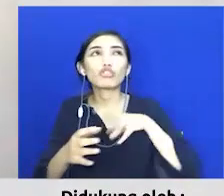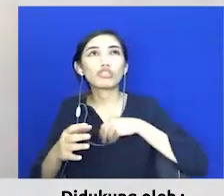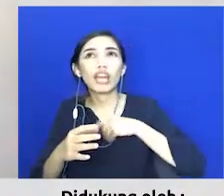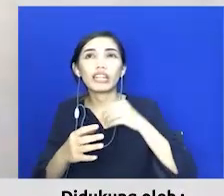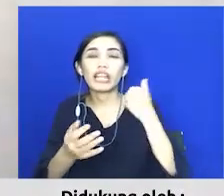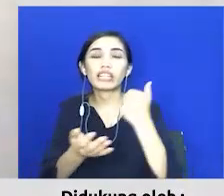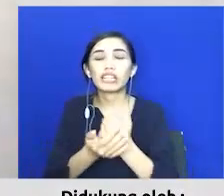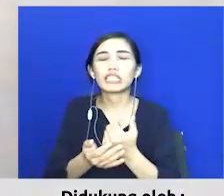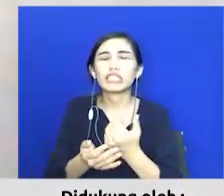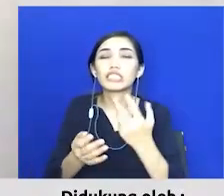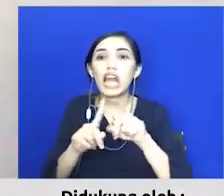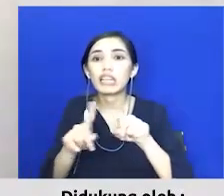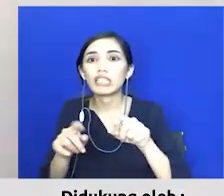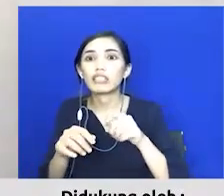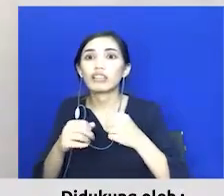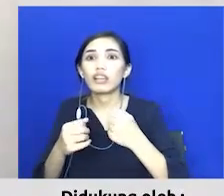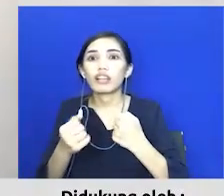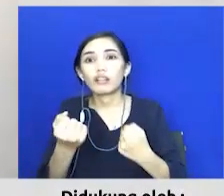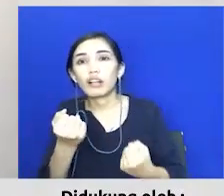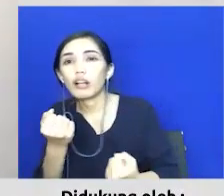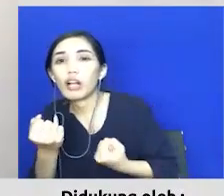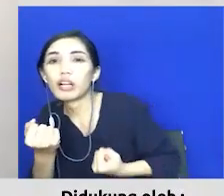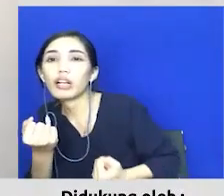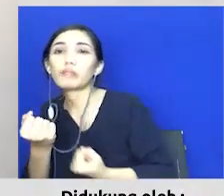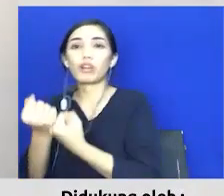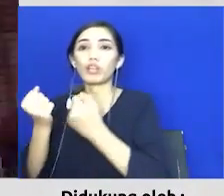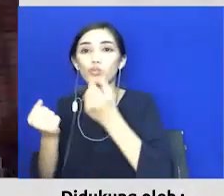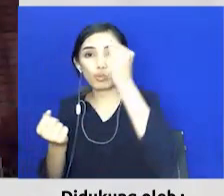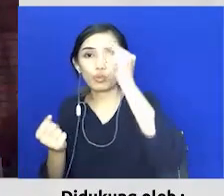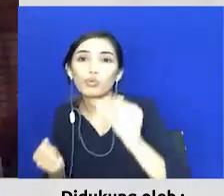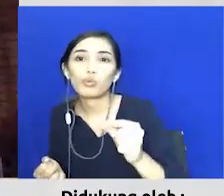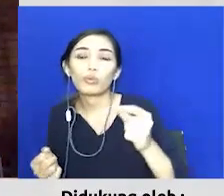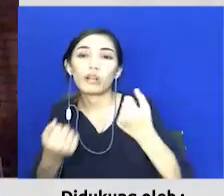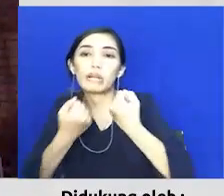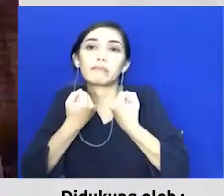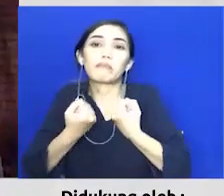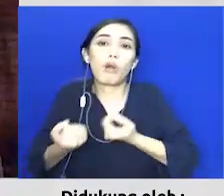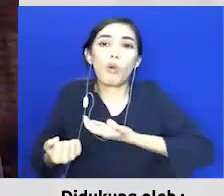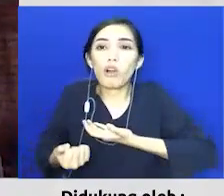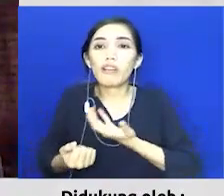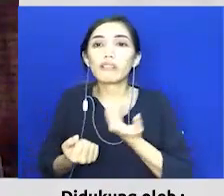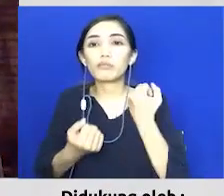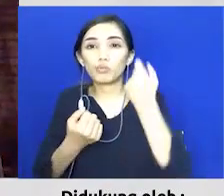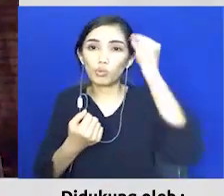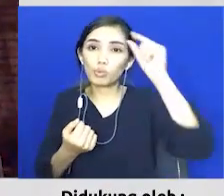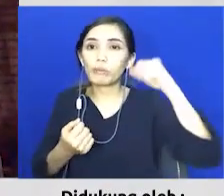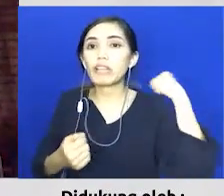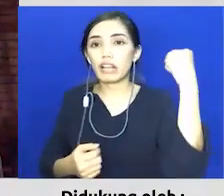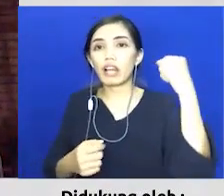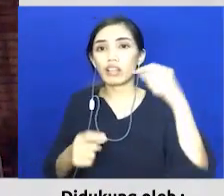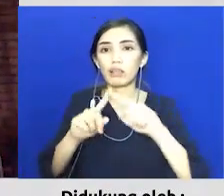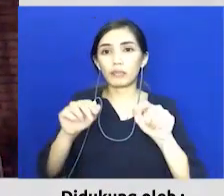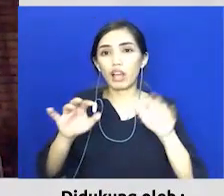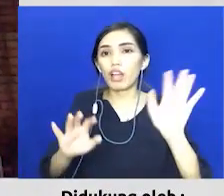dilupakan juga bahwa mereka masih berkarya di masa pergolakan politik kiri gitu ya, kiri dan kanan itu, ketika